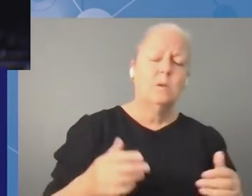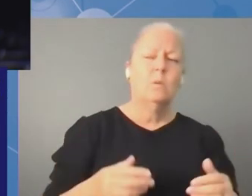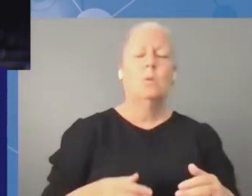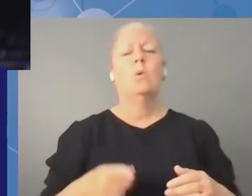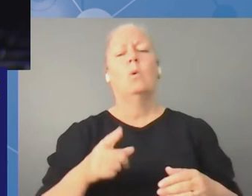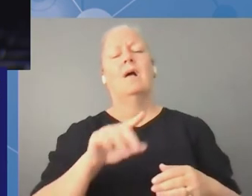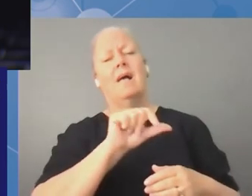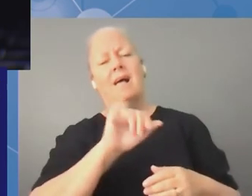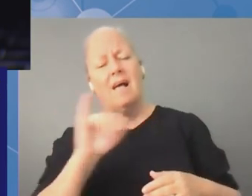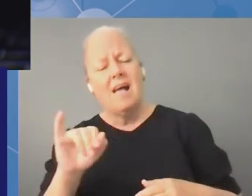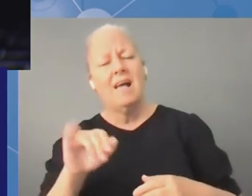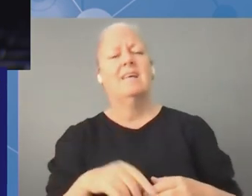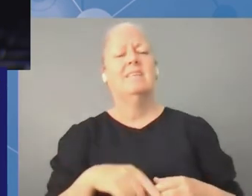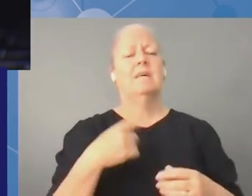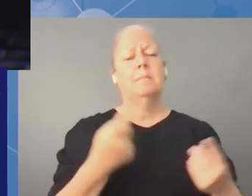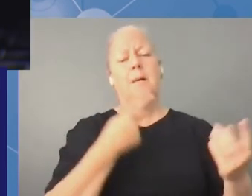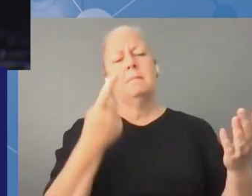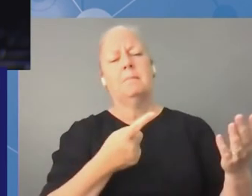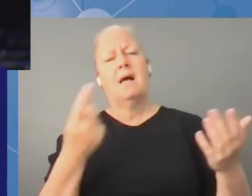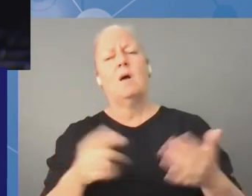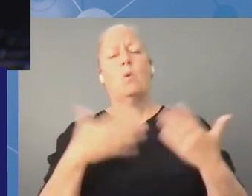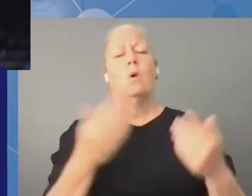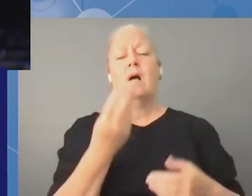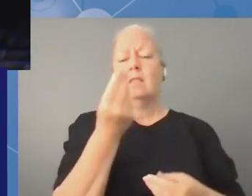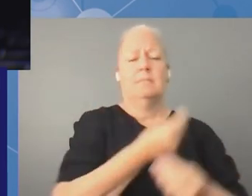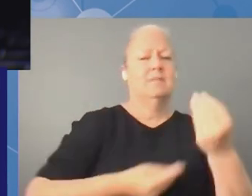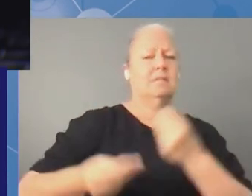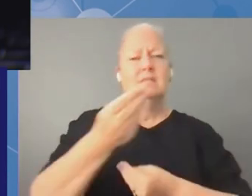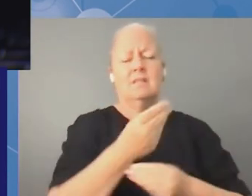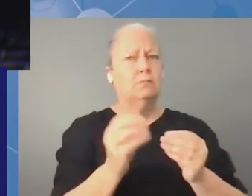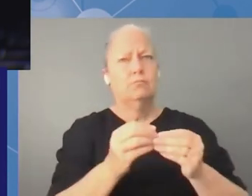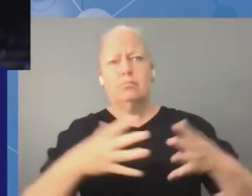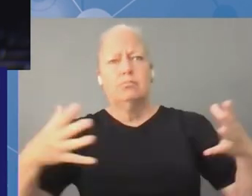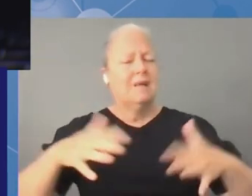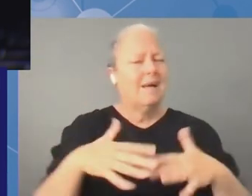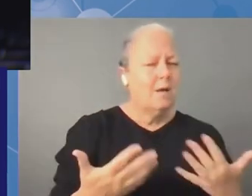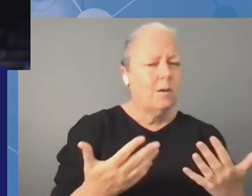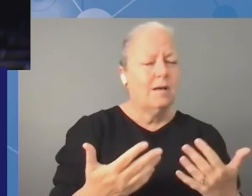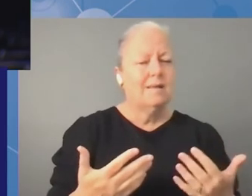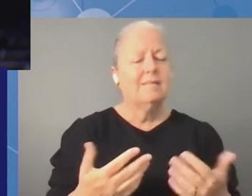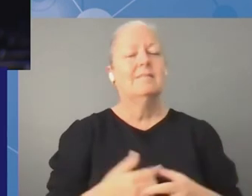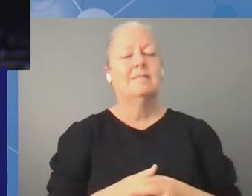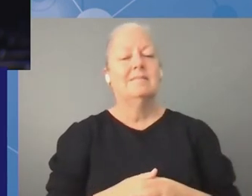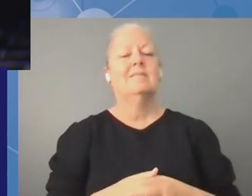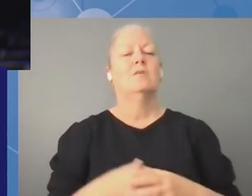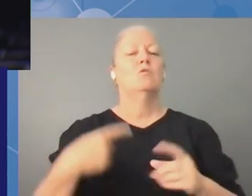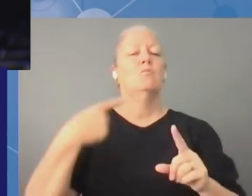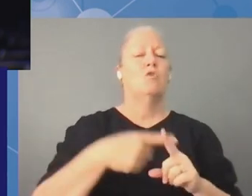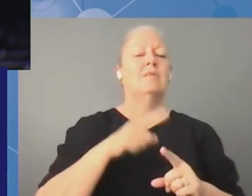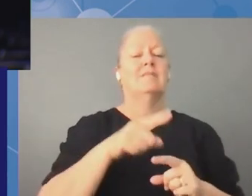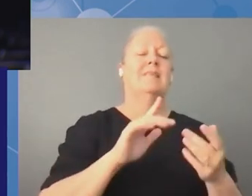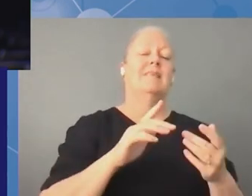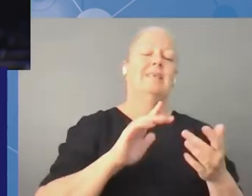الشمال والجنوب في قضية الوصول إلى الإنترنت، حول الذكاء الاصطناعي،